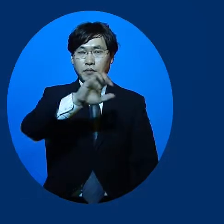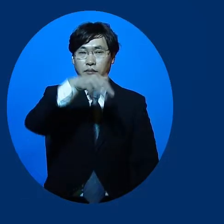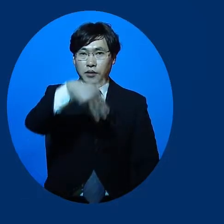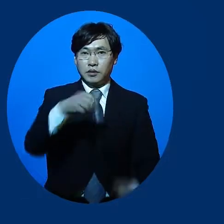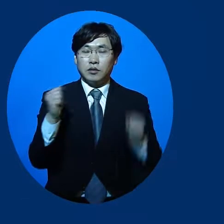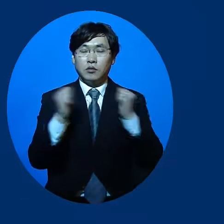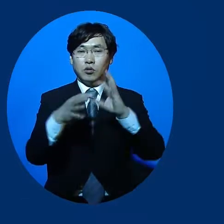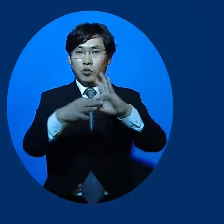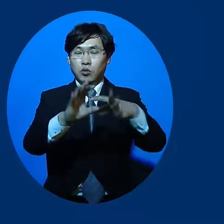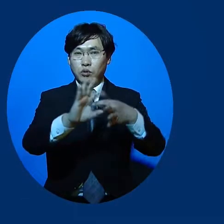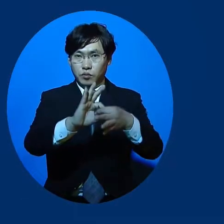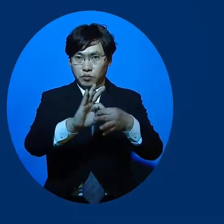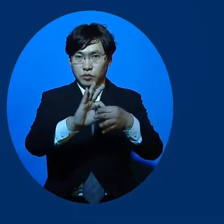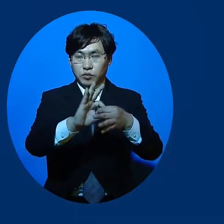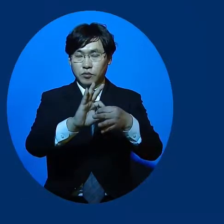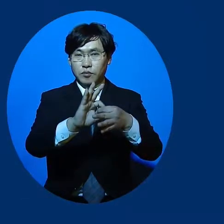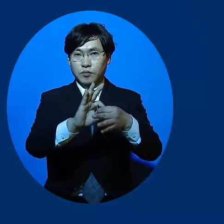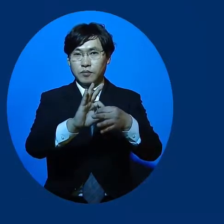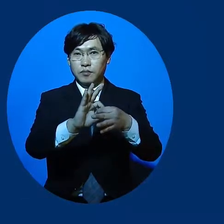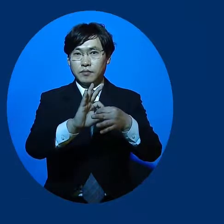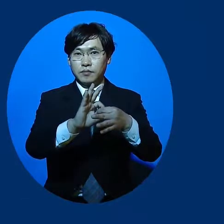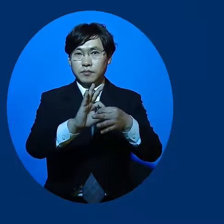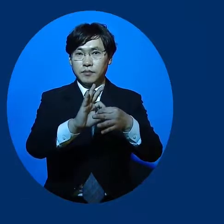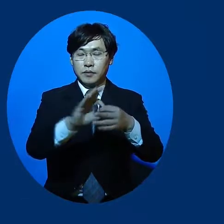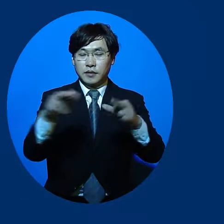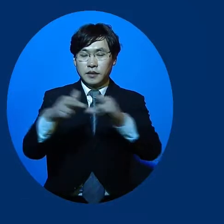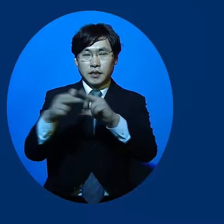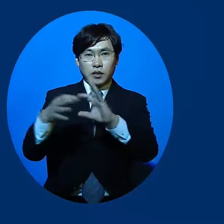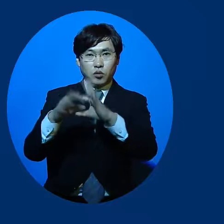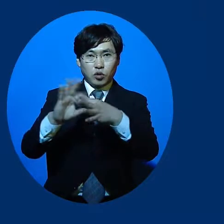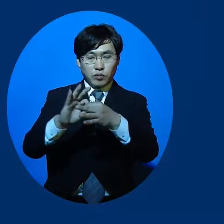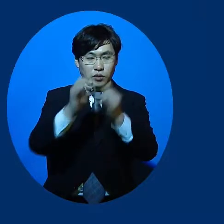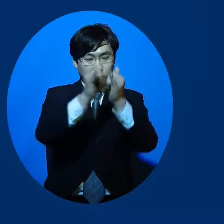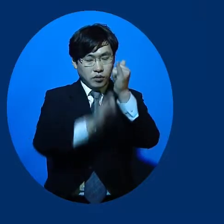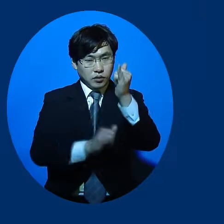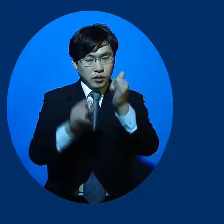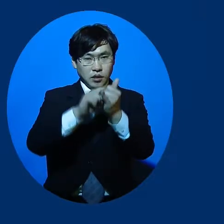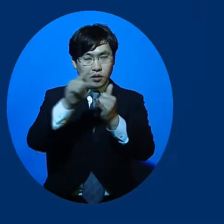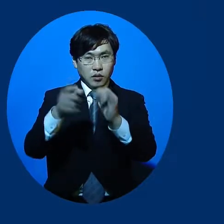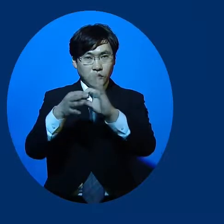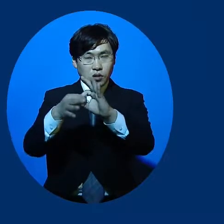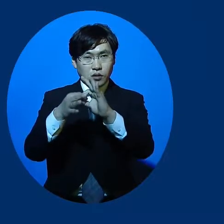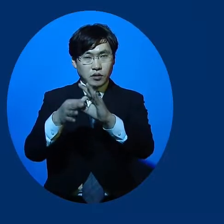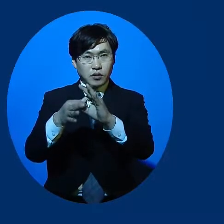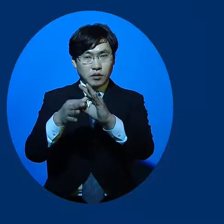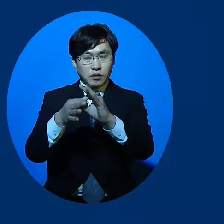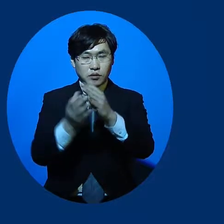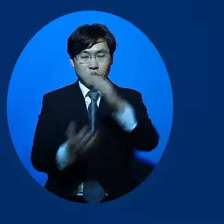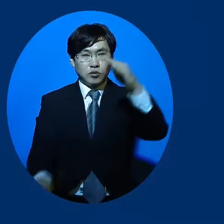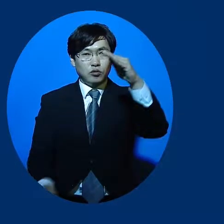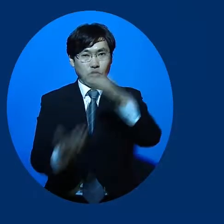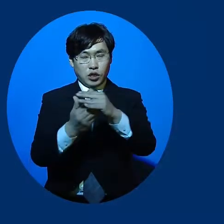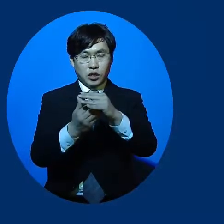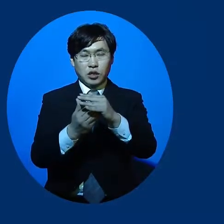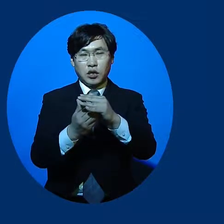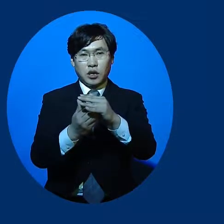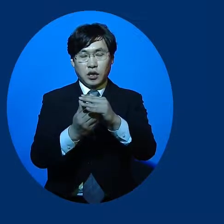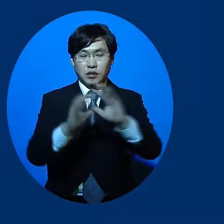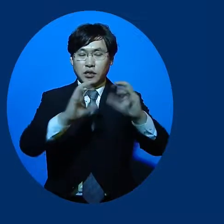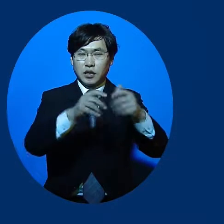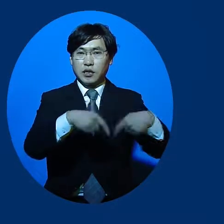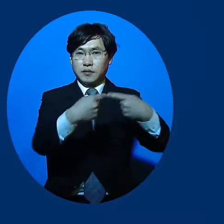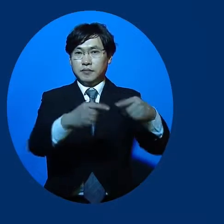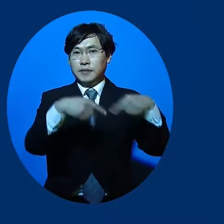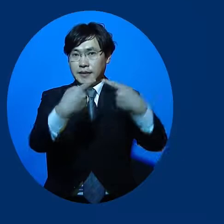동계 패럴림픽은 패럴림픽 역사상 최대 규모 인원이 참가했으며